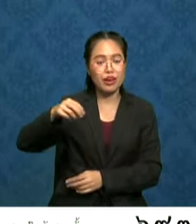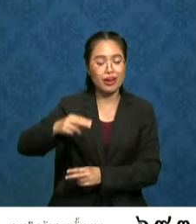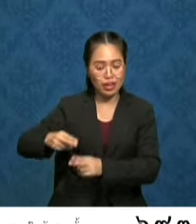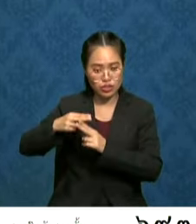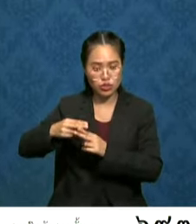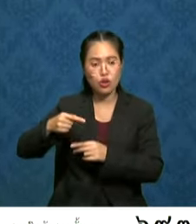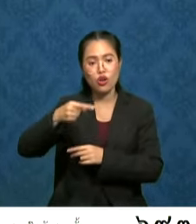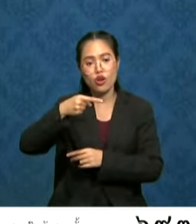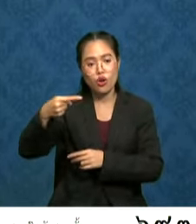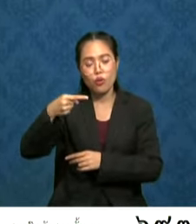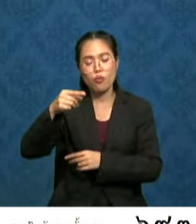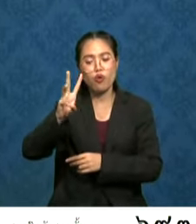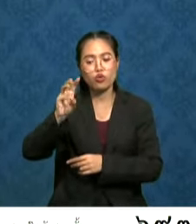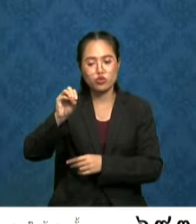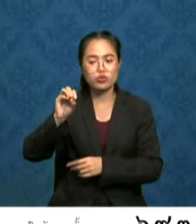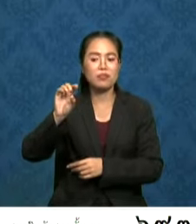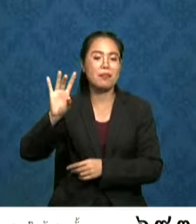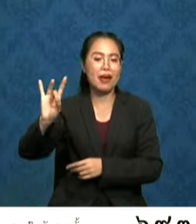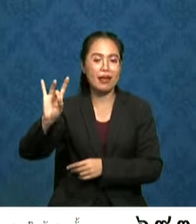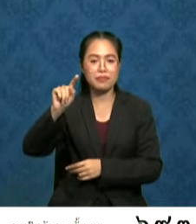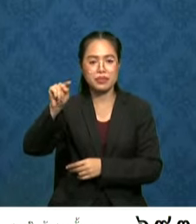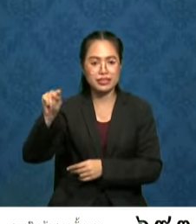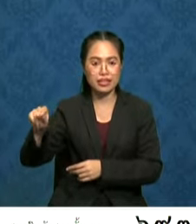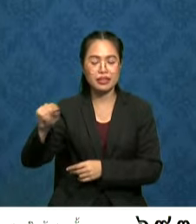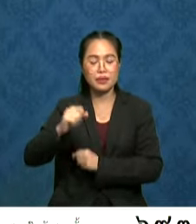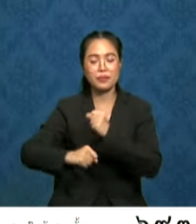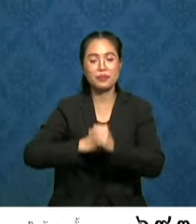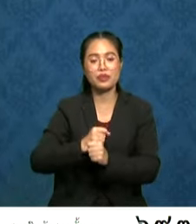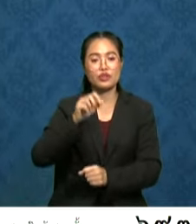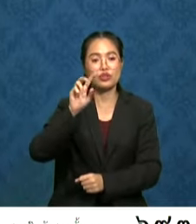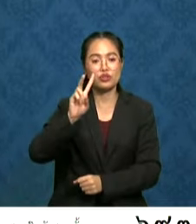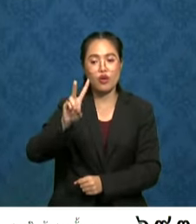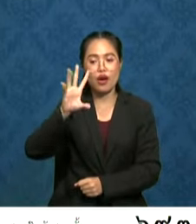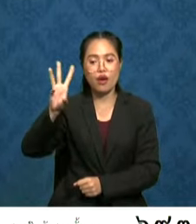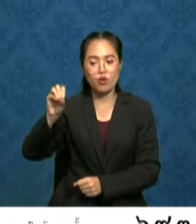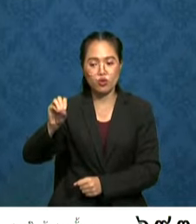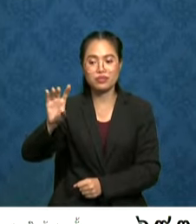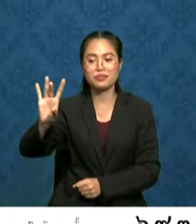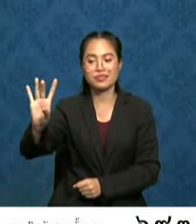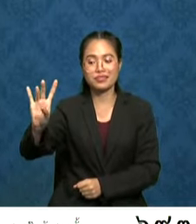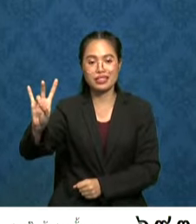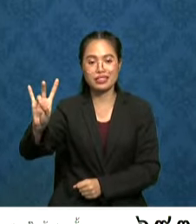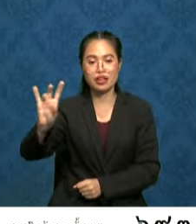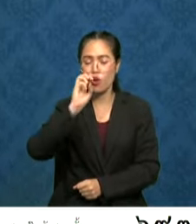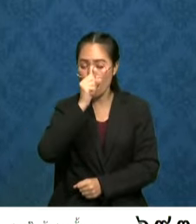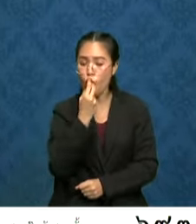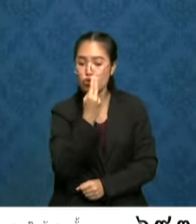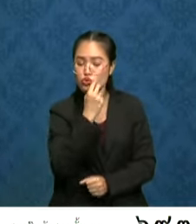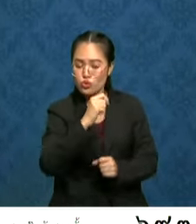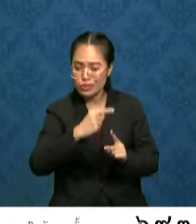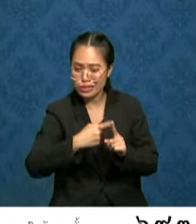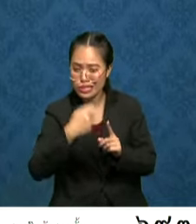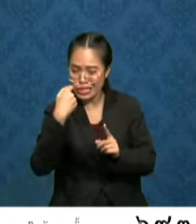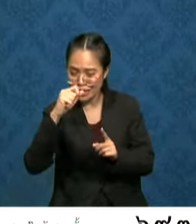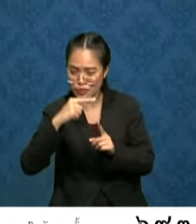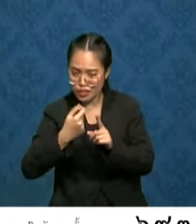perในไตรมาส 2ของปี 2567ค่ะถ้าท่านดูนะพอไปเริ่มไปแบบ10เดือน 12เดือนน่ะมันจะเริ่ม